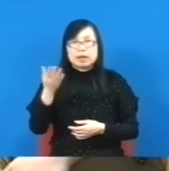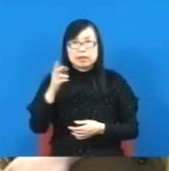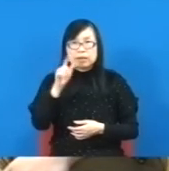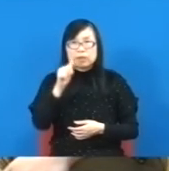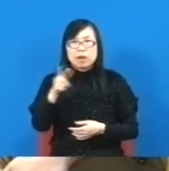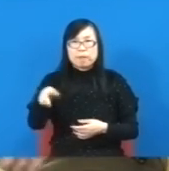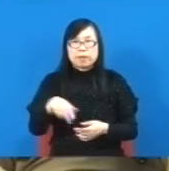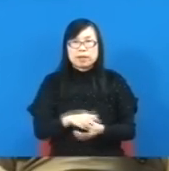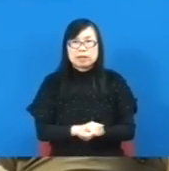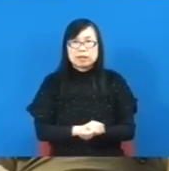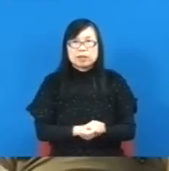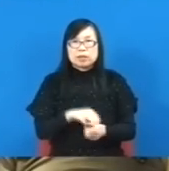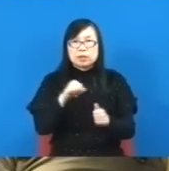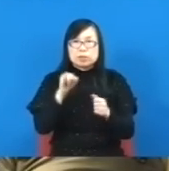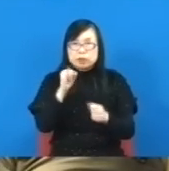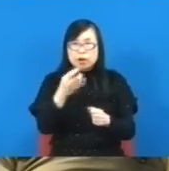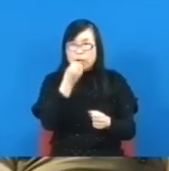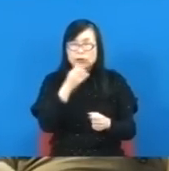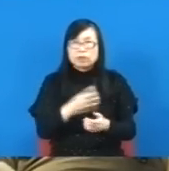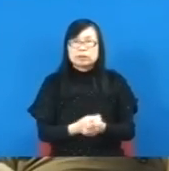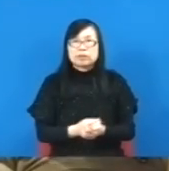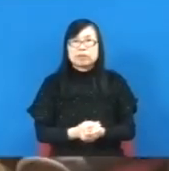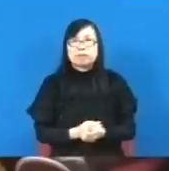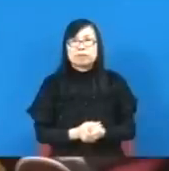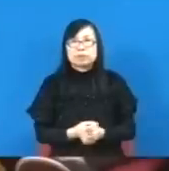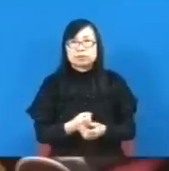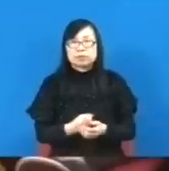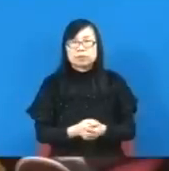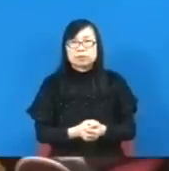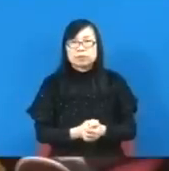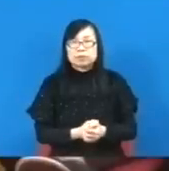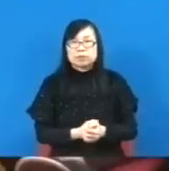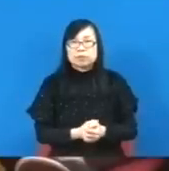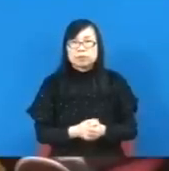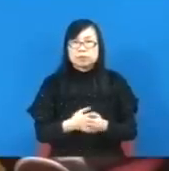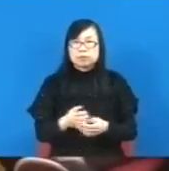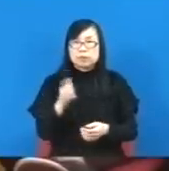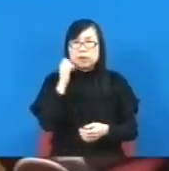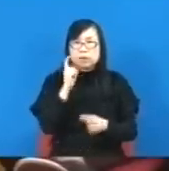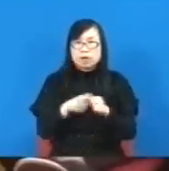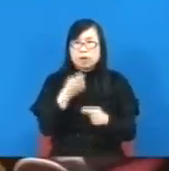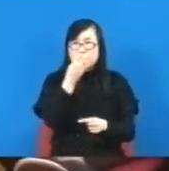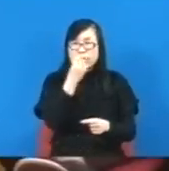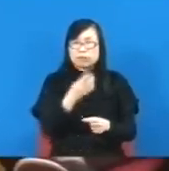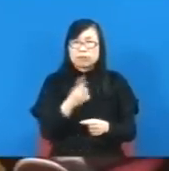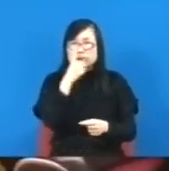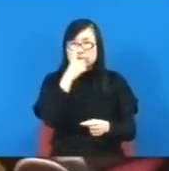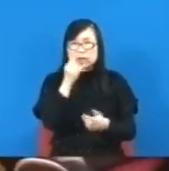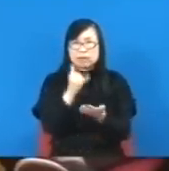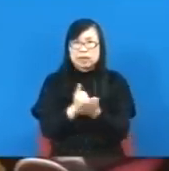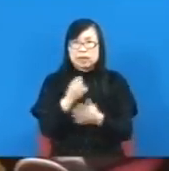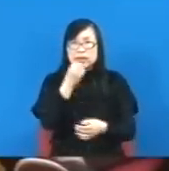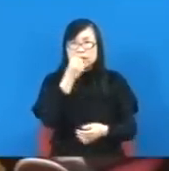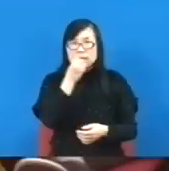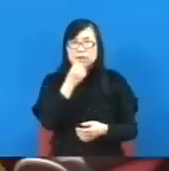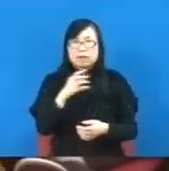英國人，傷害香港同英國人嘅情懷咁樣講？ 嗱，我實講，我不嬲都認為英國人喺香港嘅